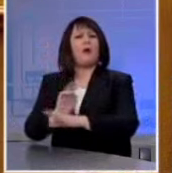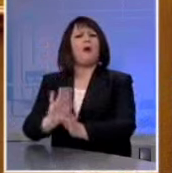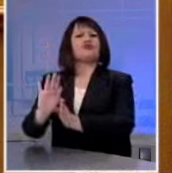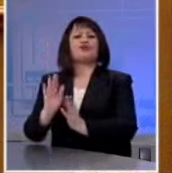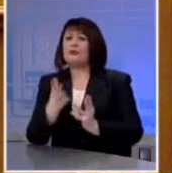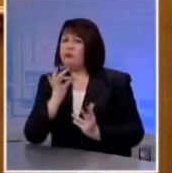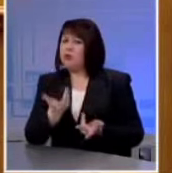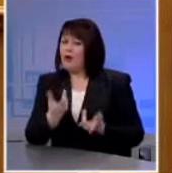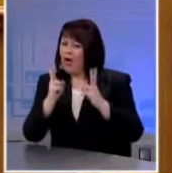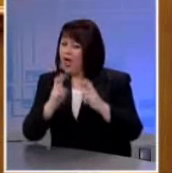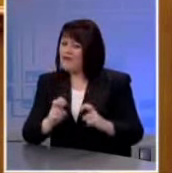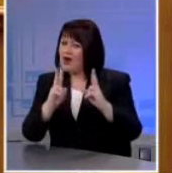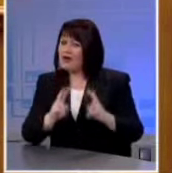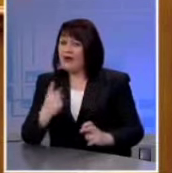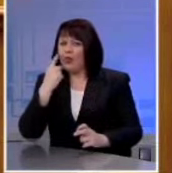Και προκύπτουν εδώ τα